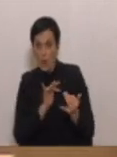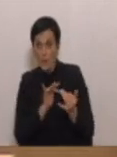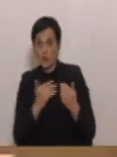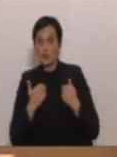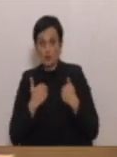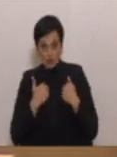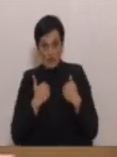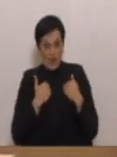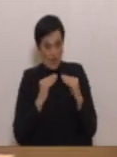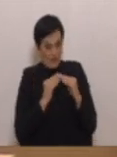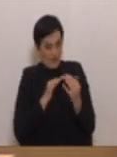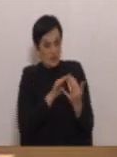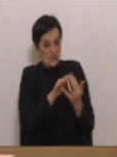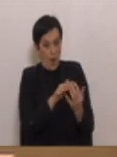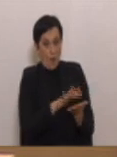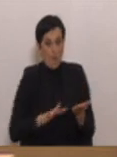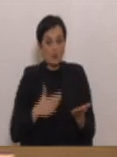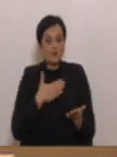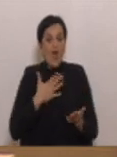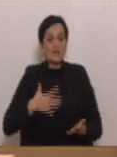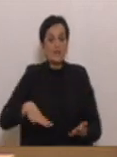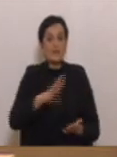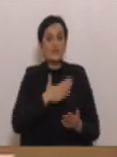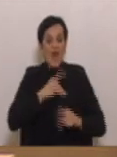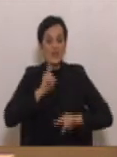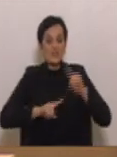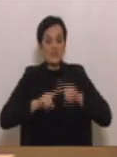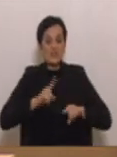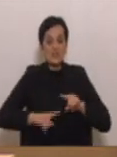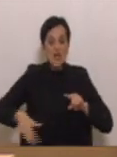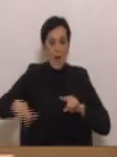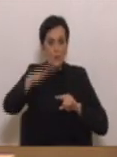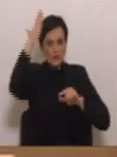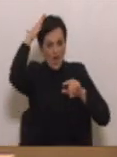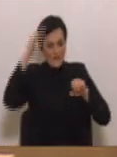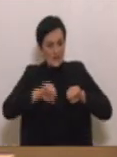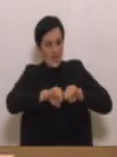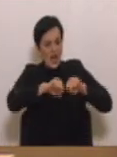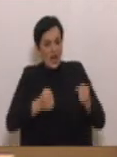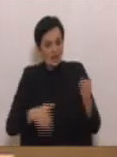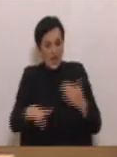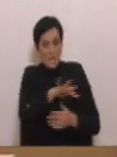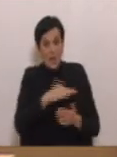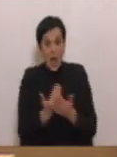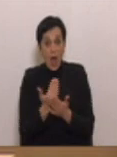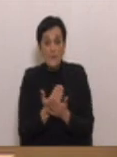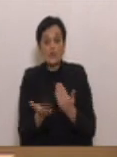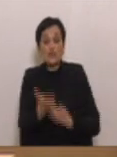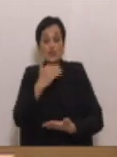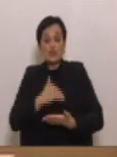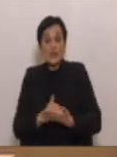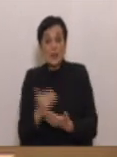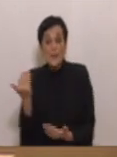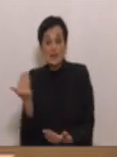sau mari huari kneba. Ta i se ucveni kvehni, da, ucveni sam șoblos, tauze gada sa tehi huari kneba, i sam bebi. Ta ședegi, mati politici, schomari